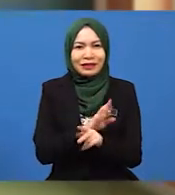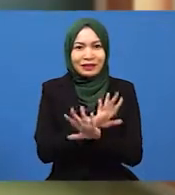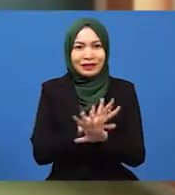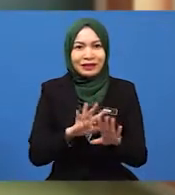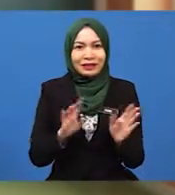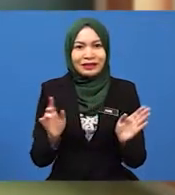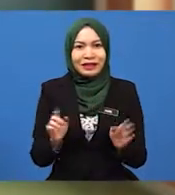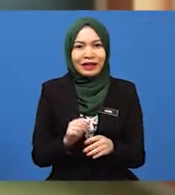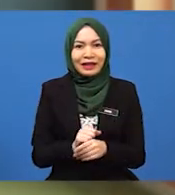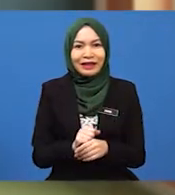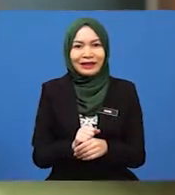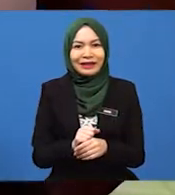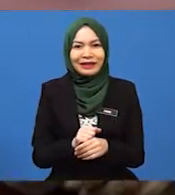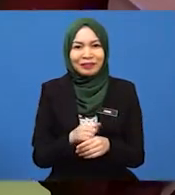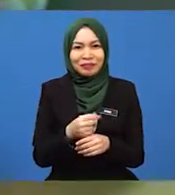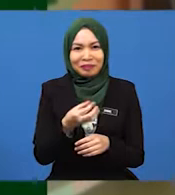Nanti tercekik pula.